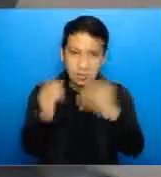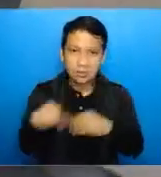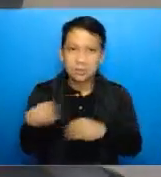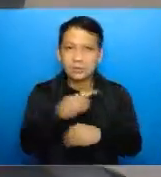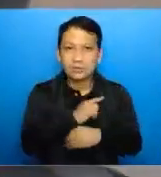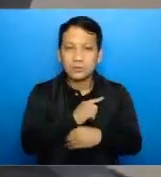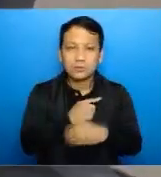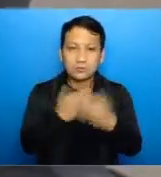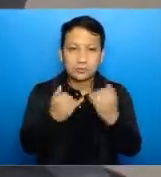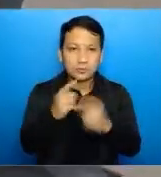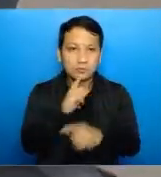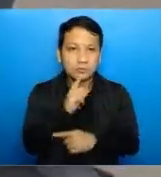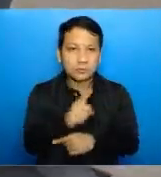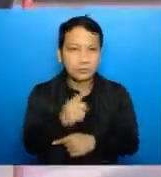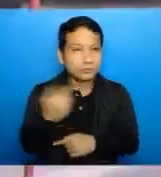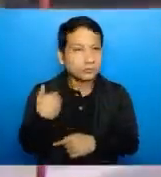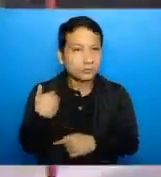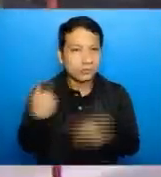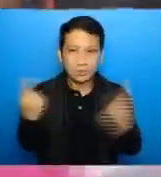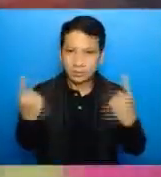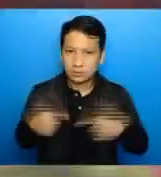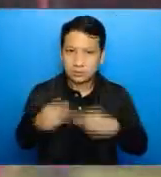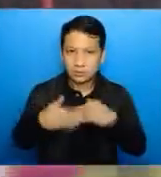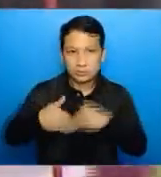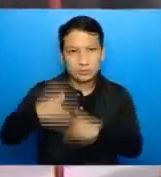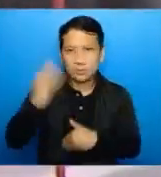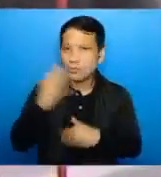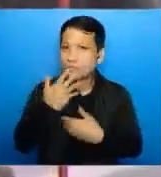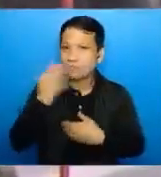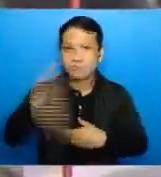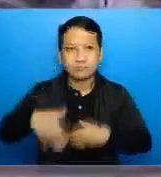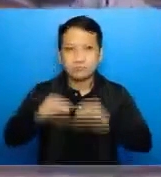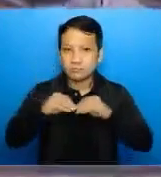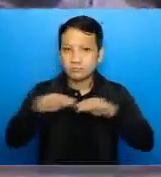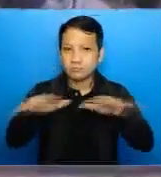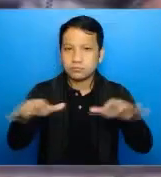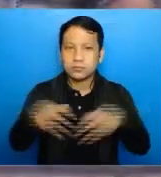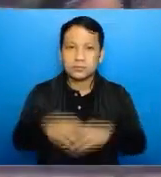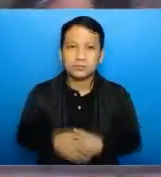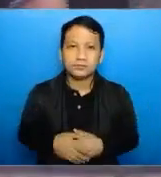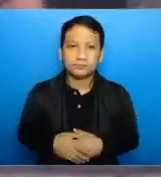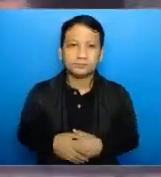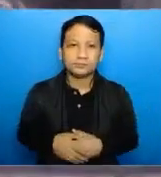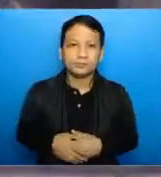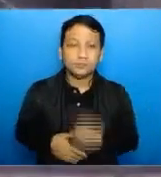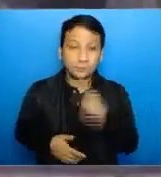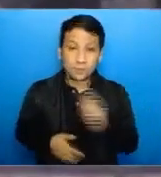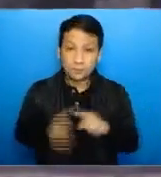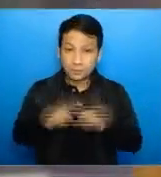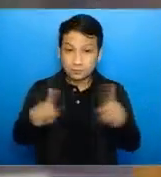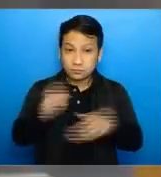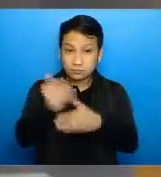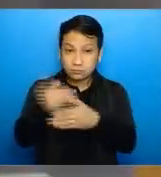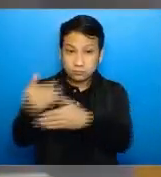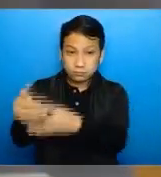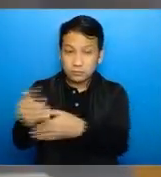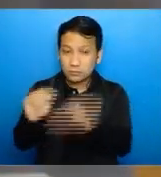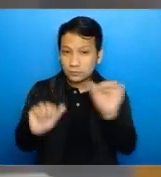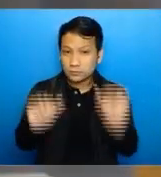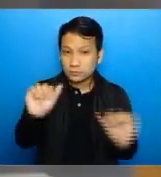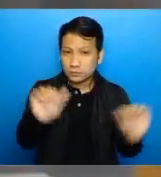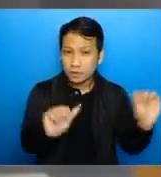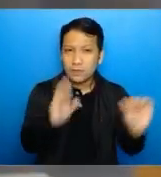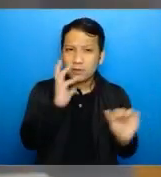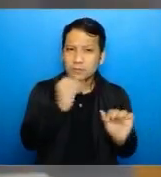makatiyak na di lalala ang sitwasyon. Sabi natin, mag-granular lockdown ka muna, but every day we will be assessing kung kailangan